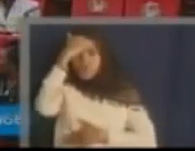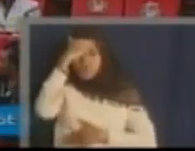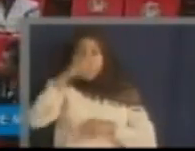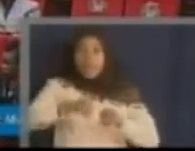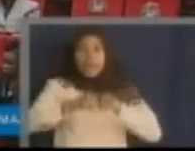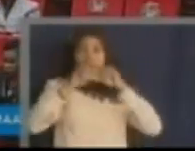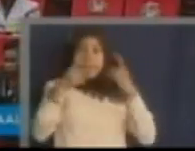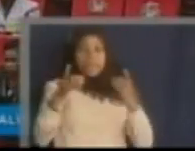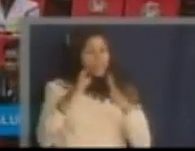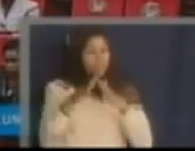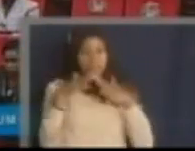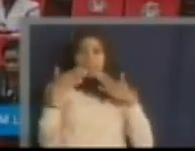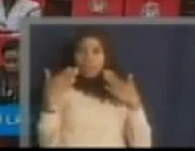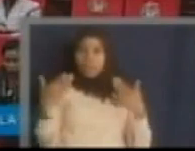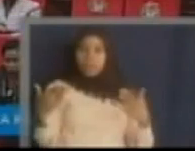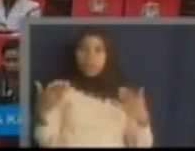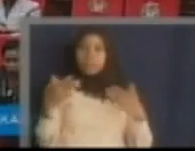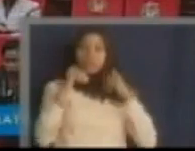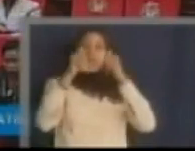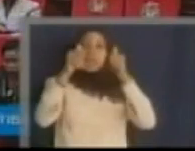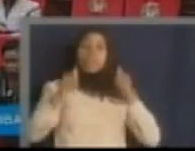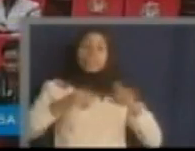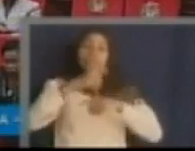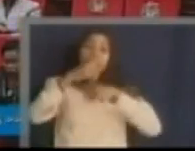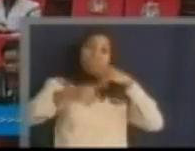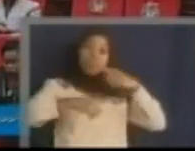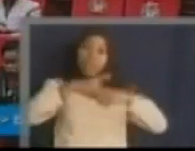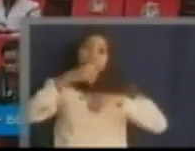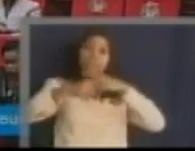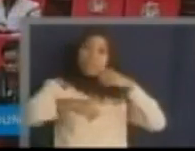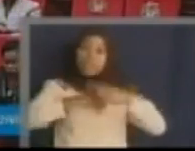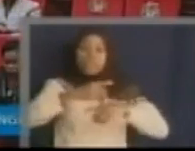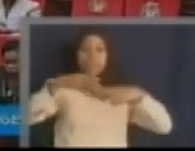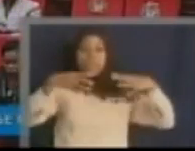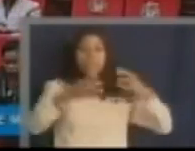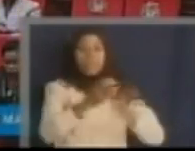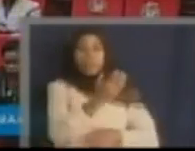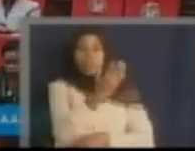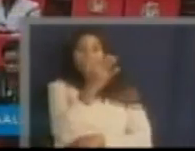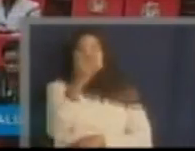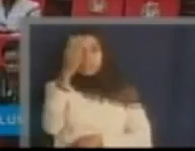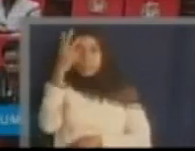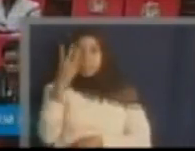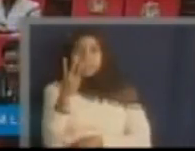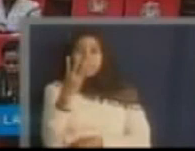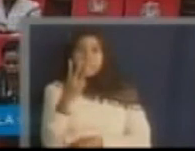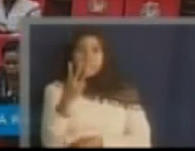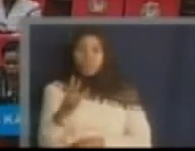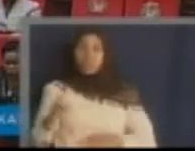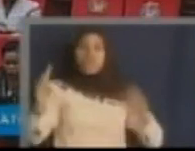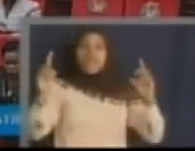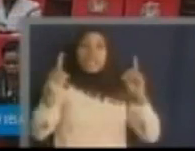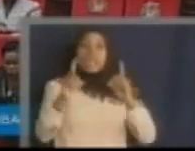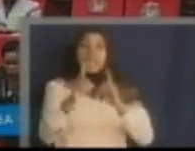Waheshimiwa wajumbe, matangazo yanaendelea kuingia. Kamati namba 3 ikutane saa 10